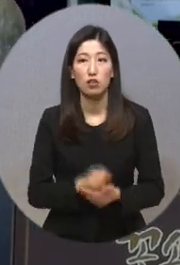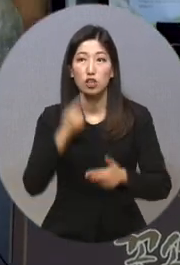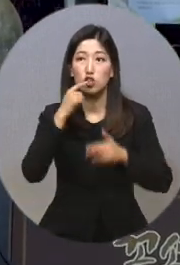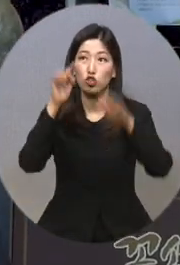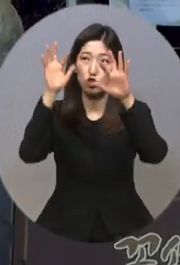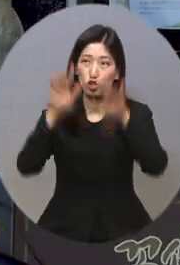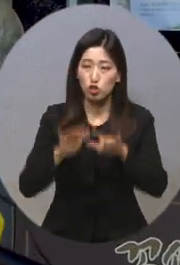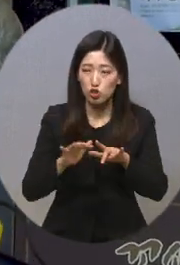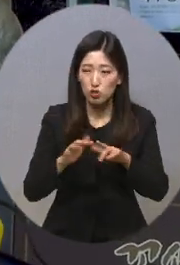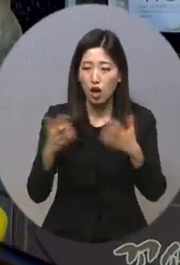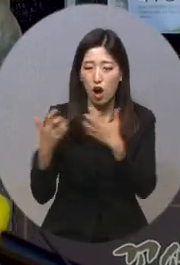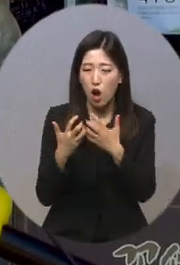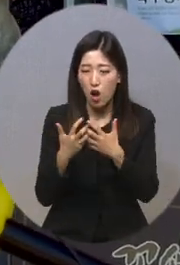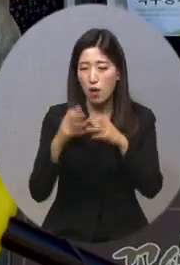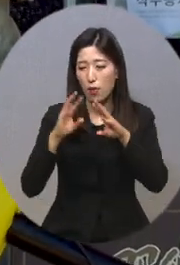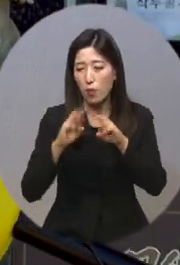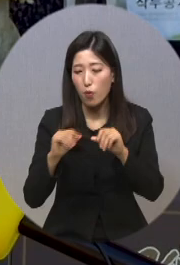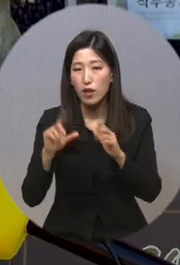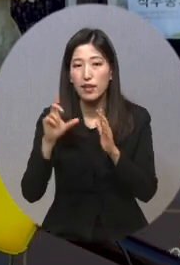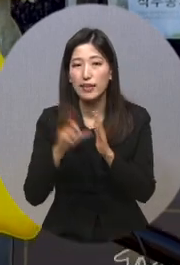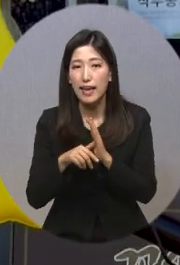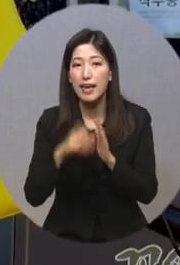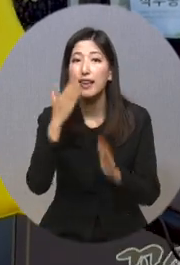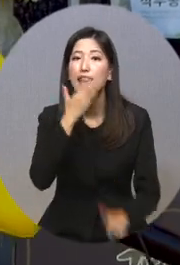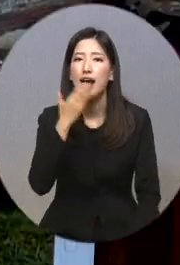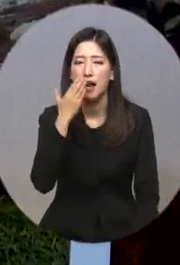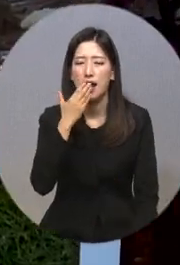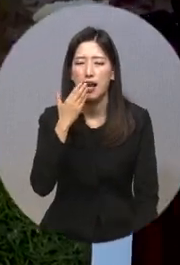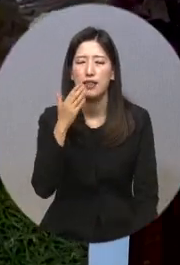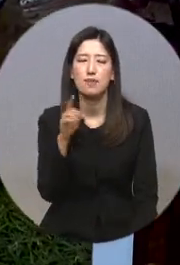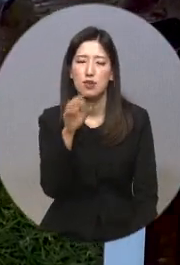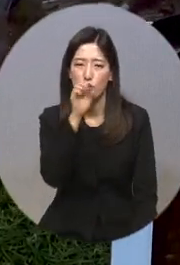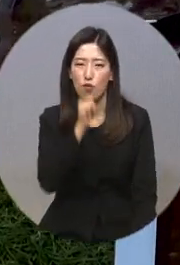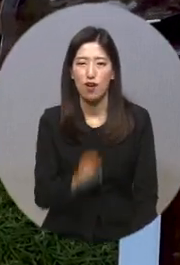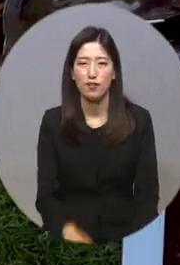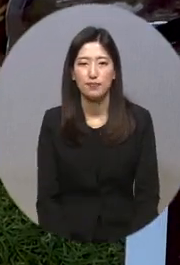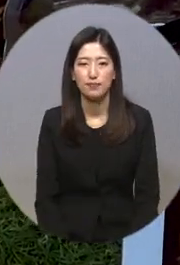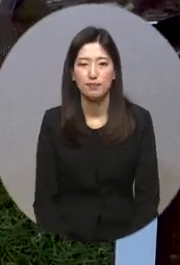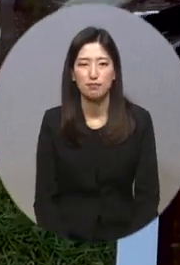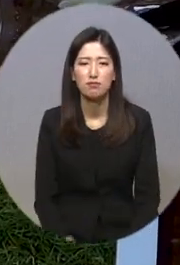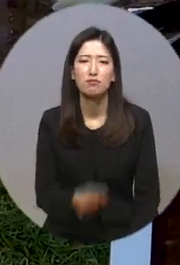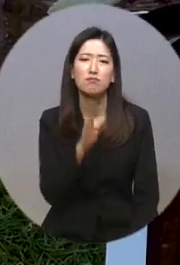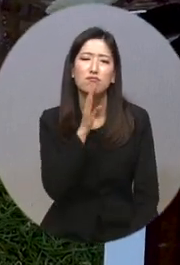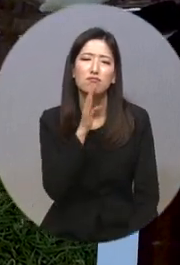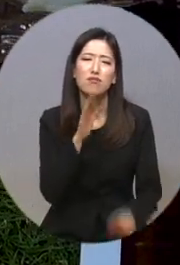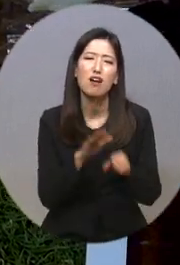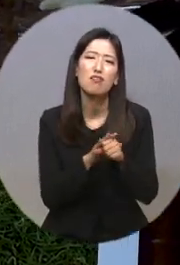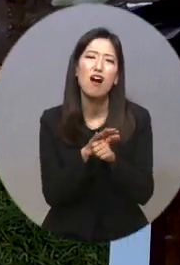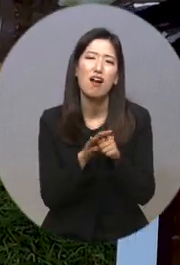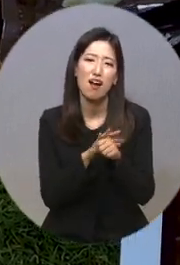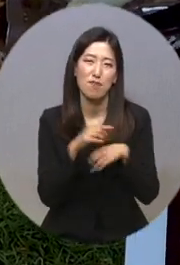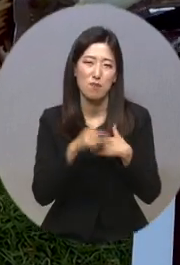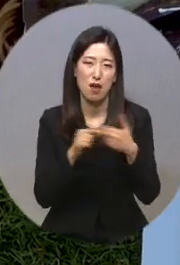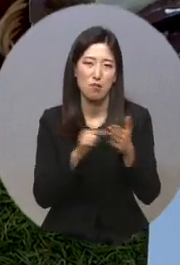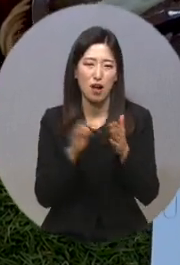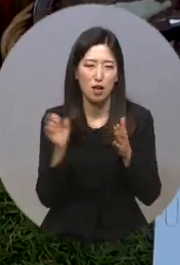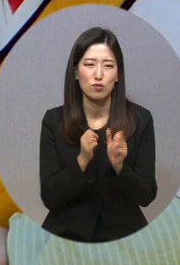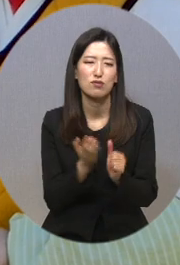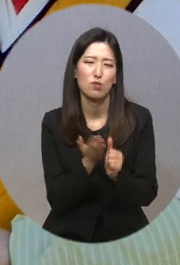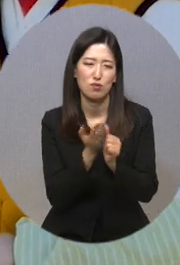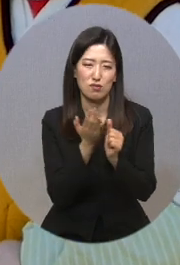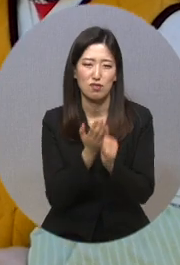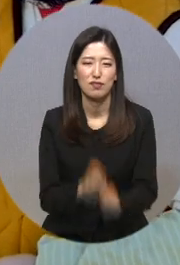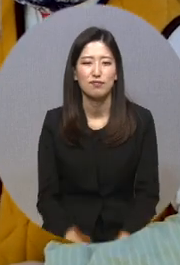녹았다 해가지고 먹으면 단맛이 있어가지고 참 좋아요. 아니 근데 진짜 자식처럼 엄청 사랑으로 키우신 거죠? 네. 그래서